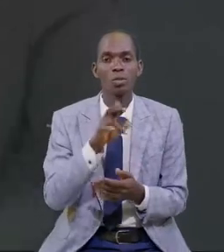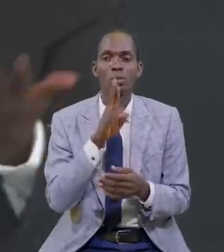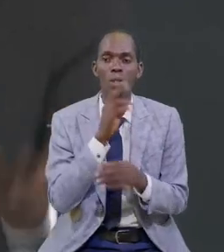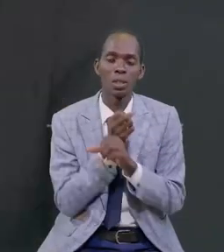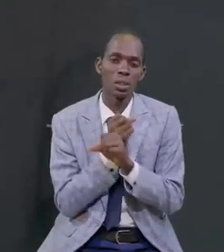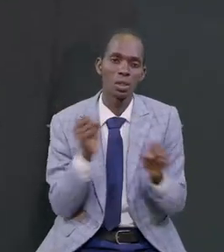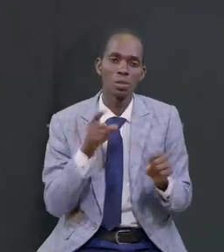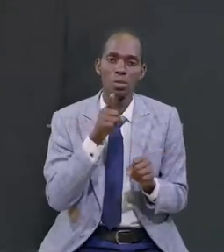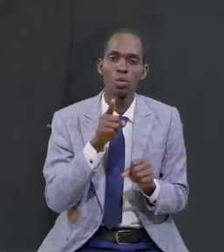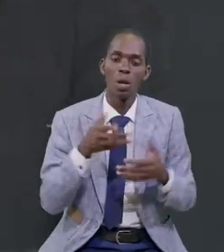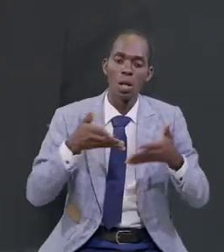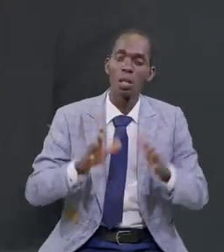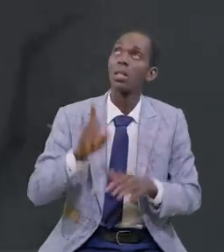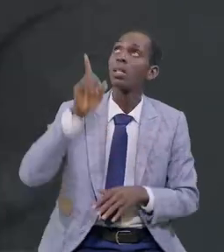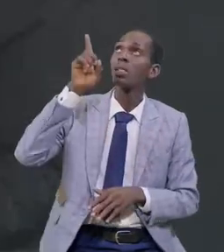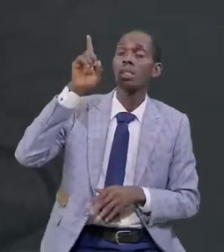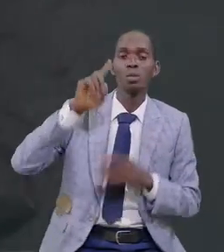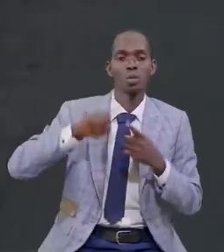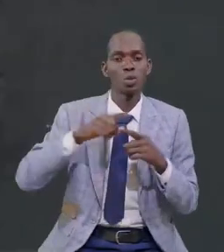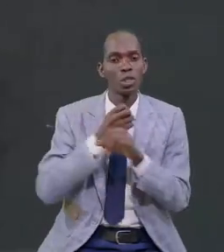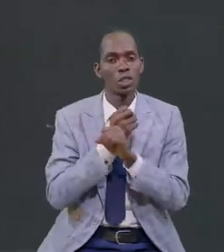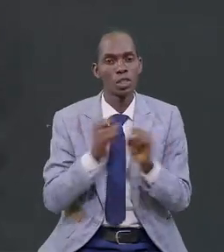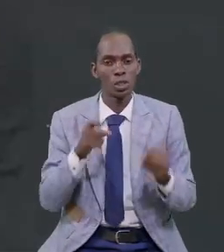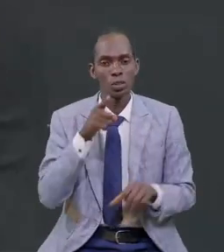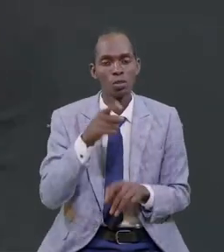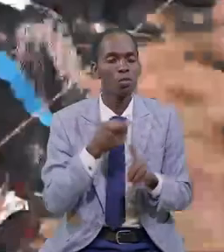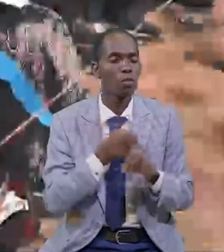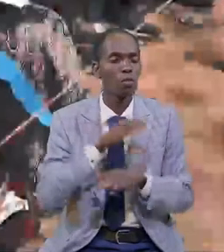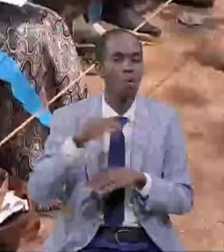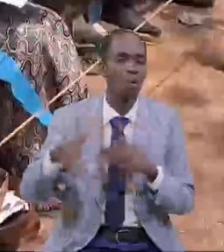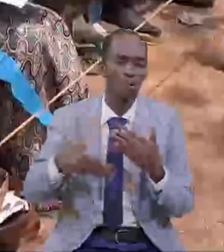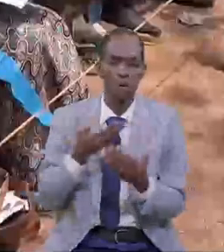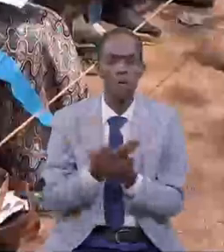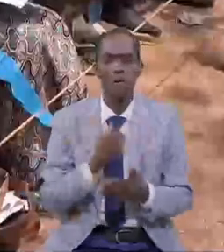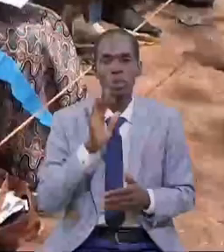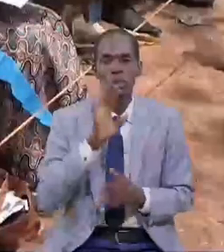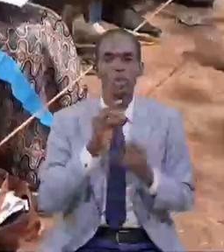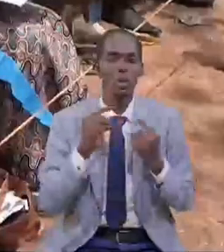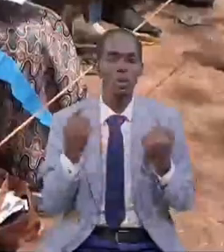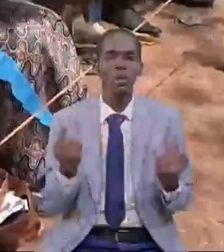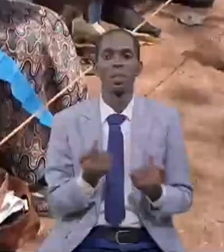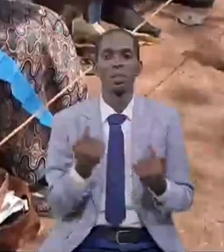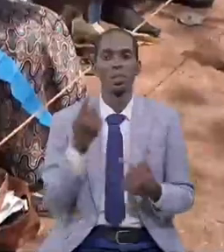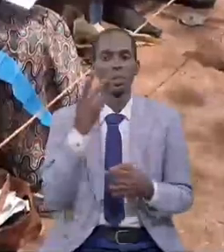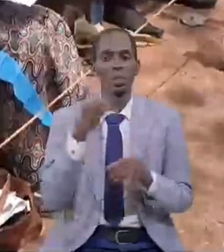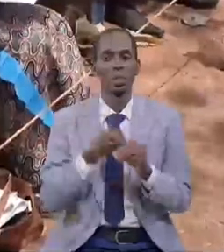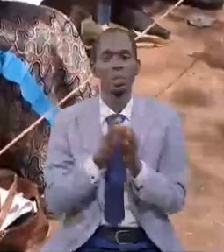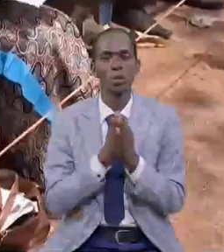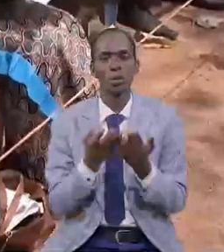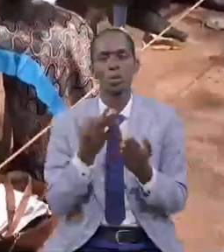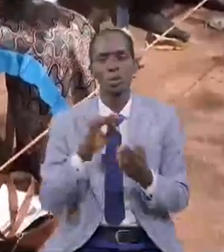et vous lui permettez de vous sauver de tous vos péchés Jean chapitre